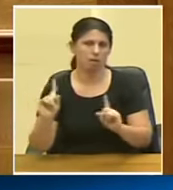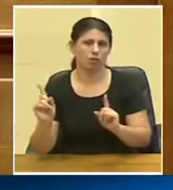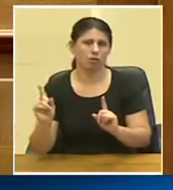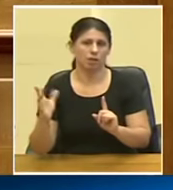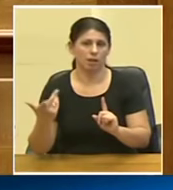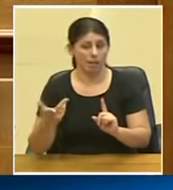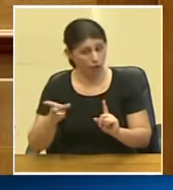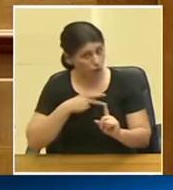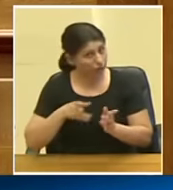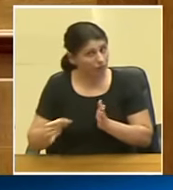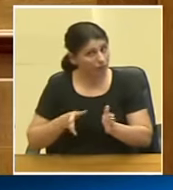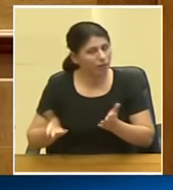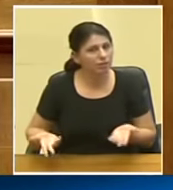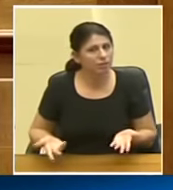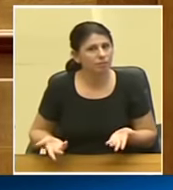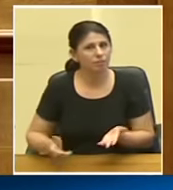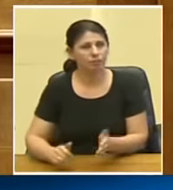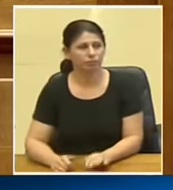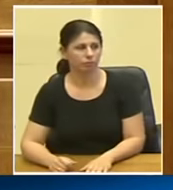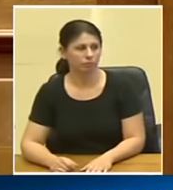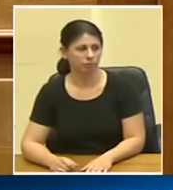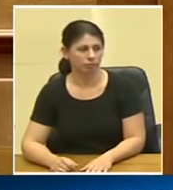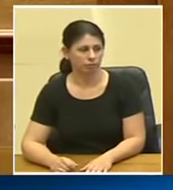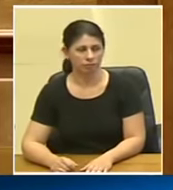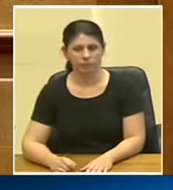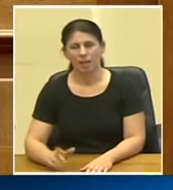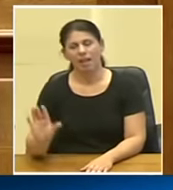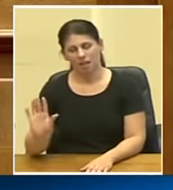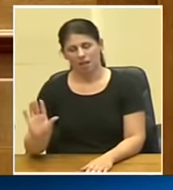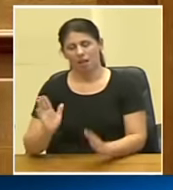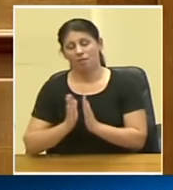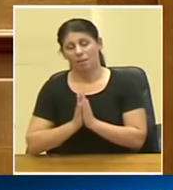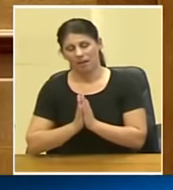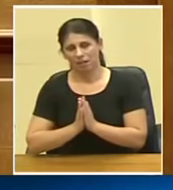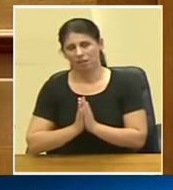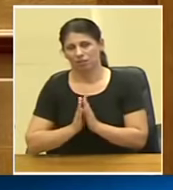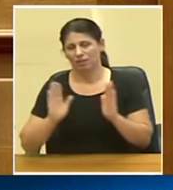σωστή κατεύθυνση. Άρα, θα σας παρακαλούσα να μην